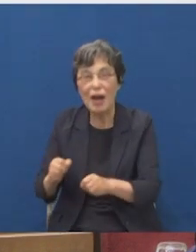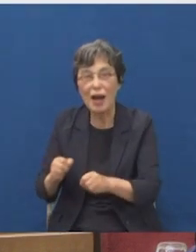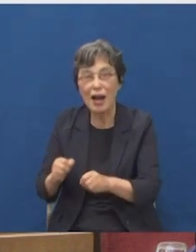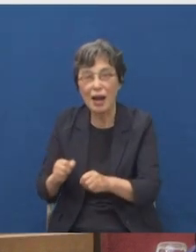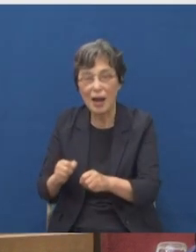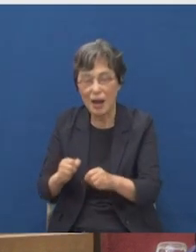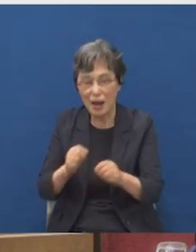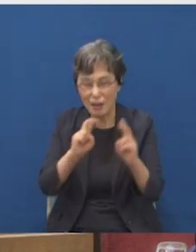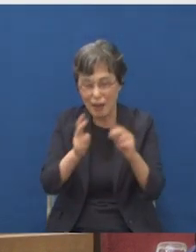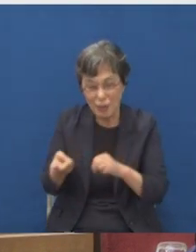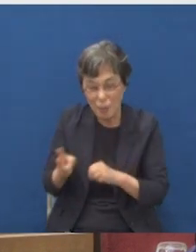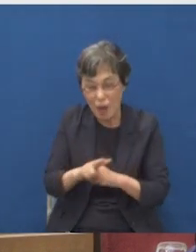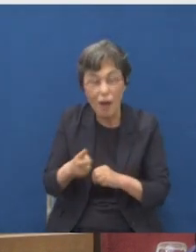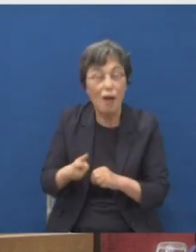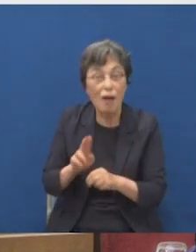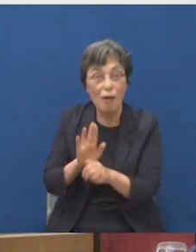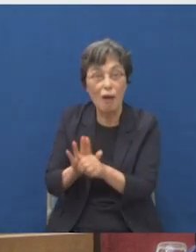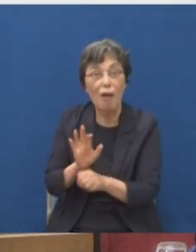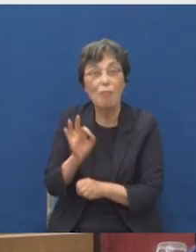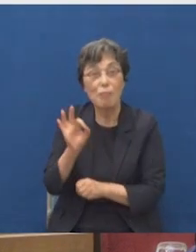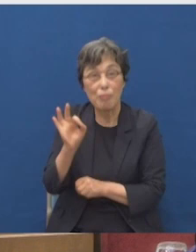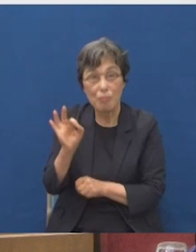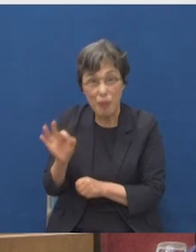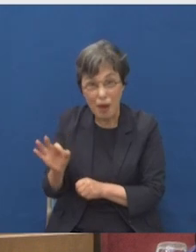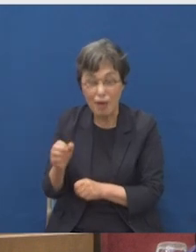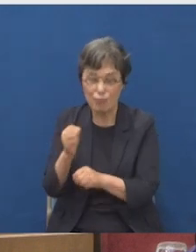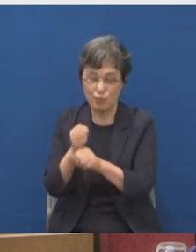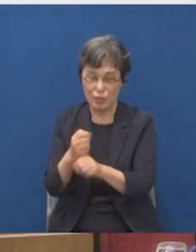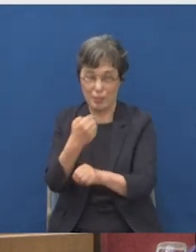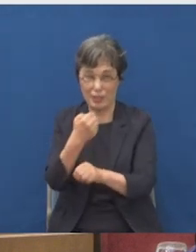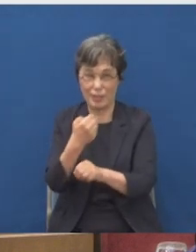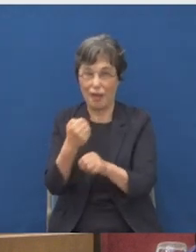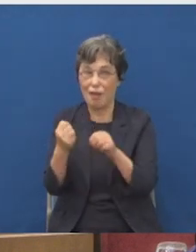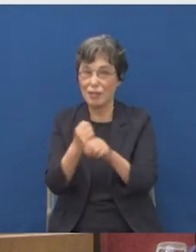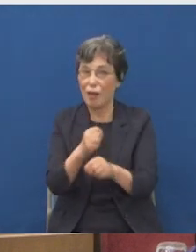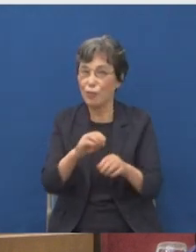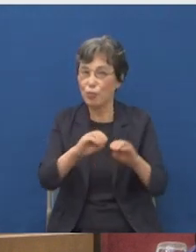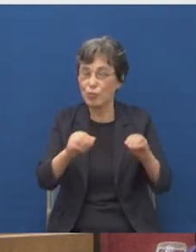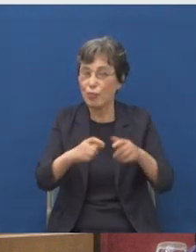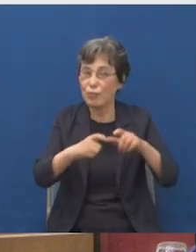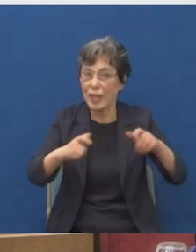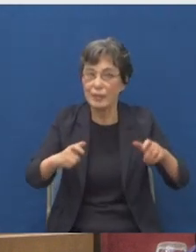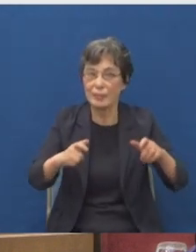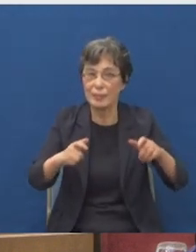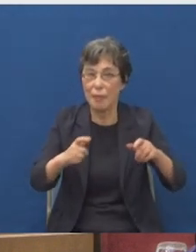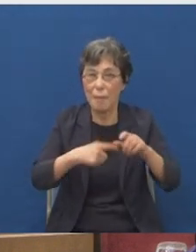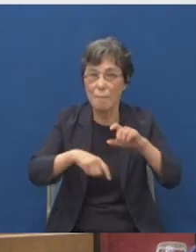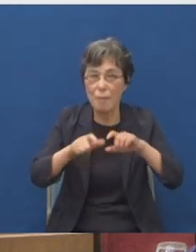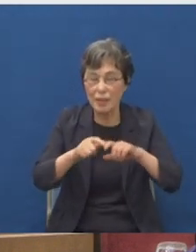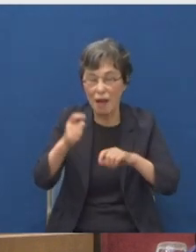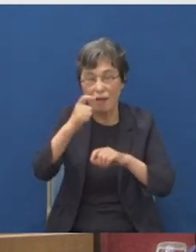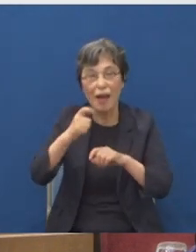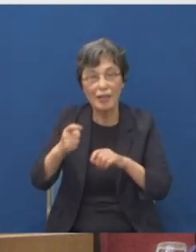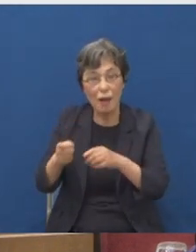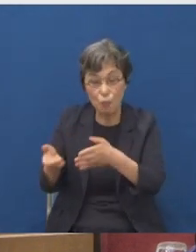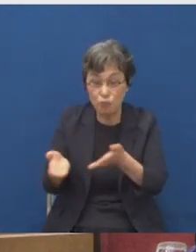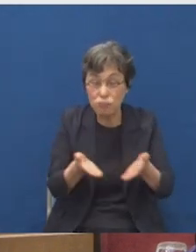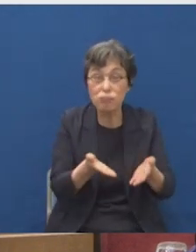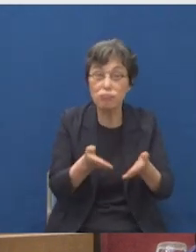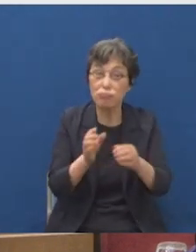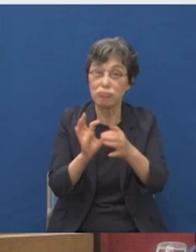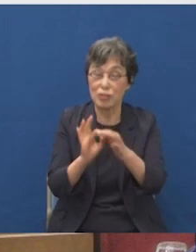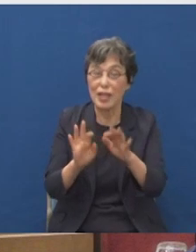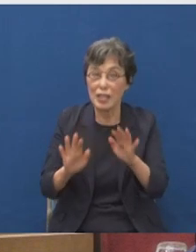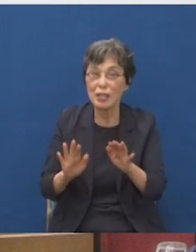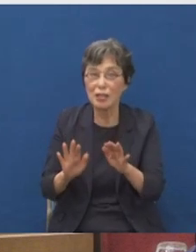への転換を行う場合の奨励金を創設し、産業用地を創出してまいります。さらに、海外企業の誘致については、現